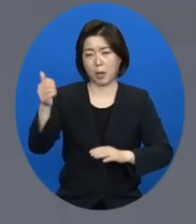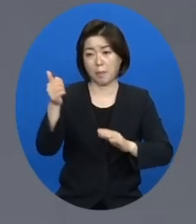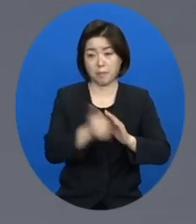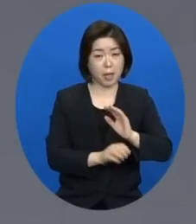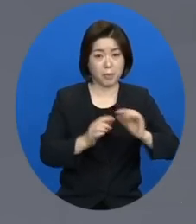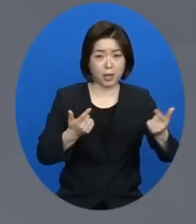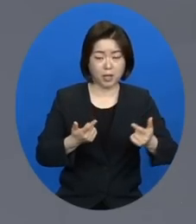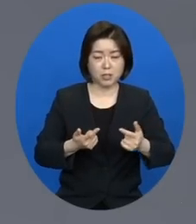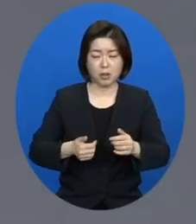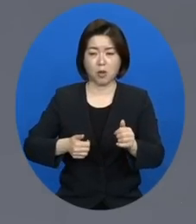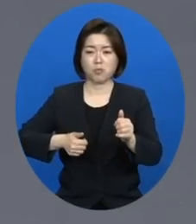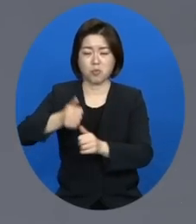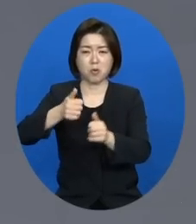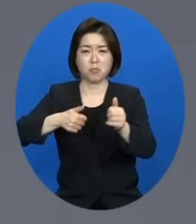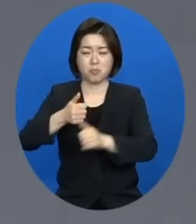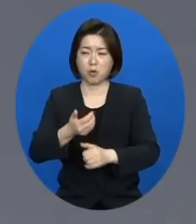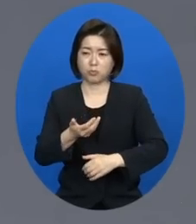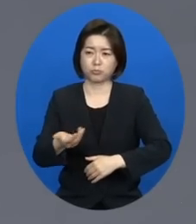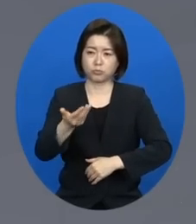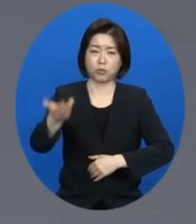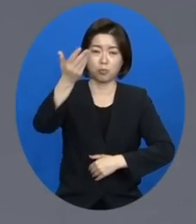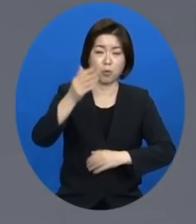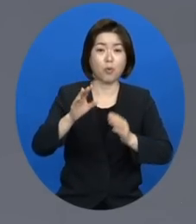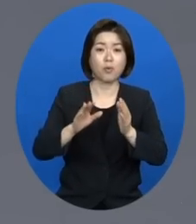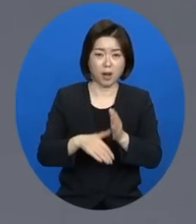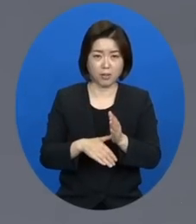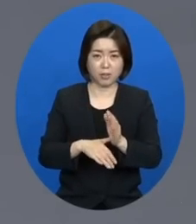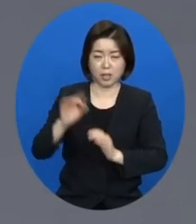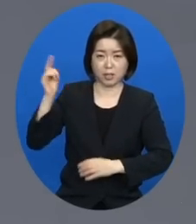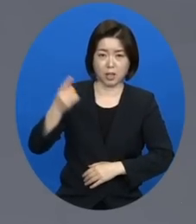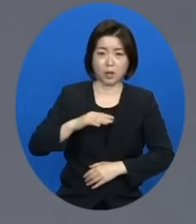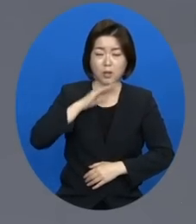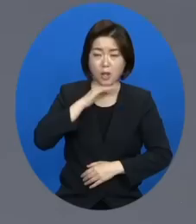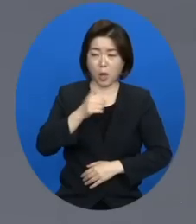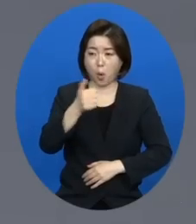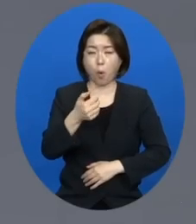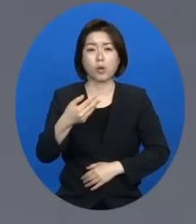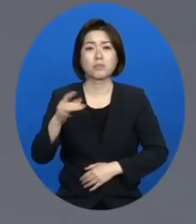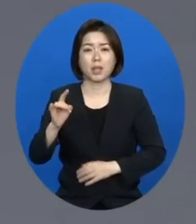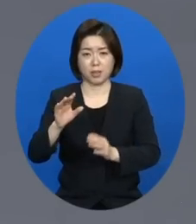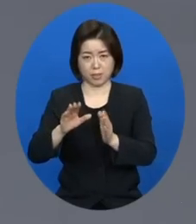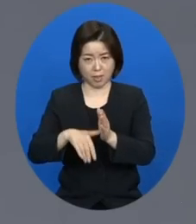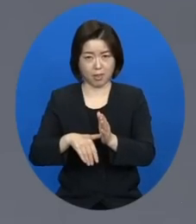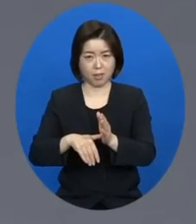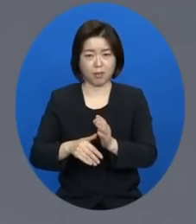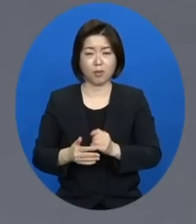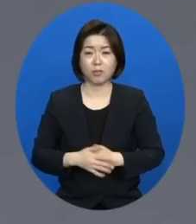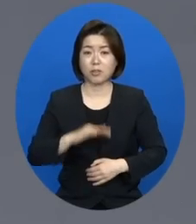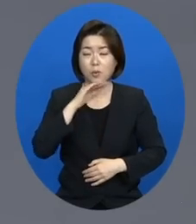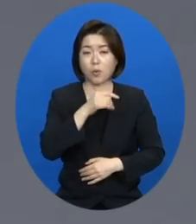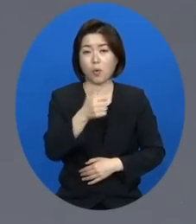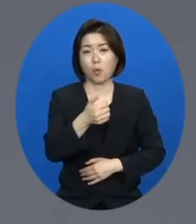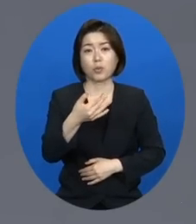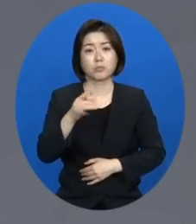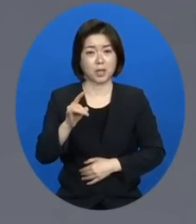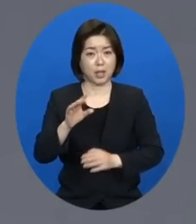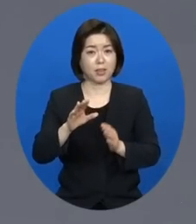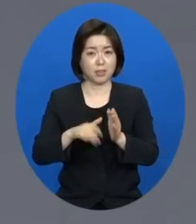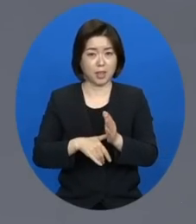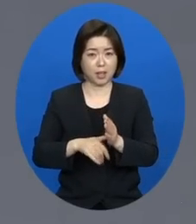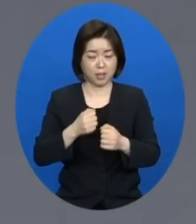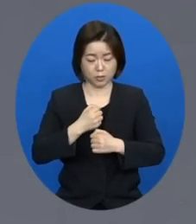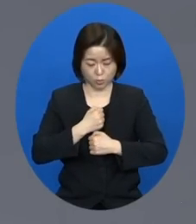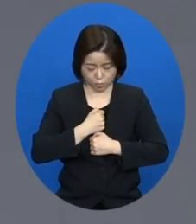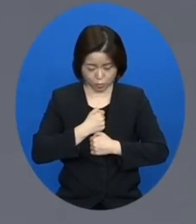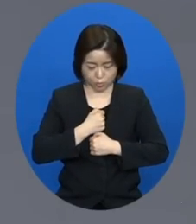아니고 승승장구할 때입니다. 다윗의 나이 50대 때입니다. 50대 때를